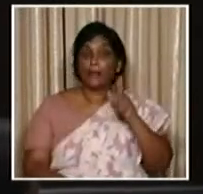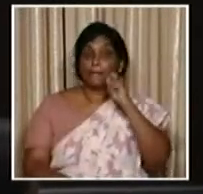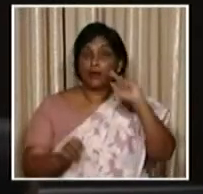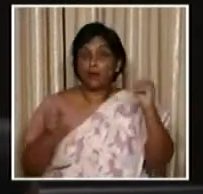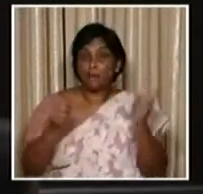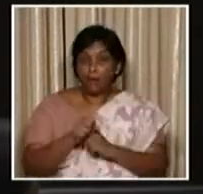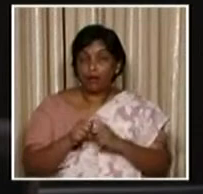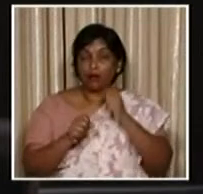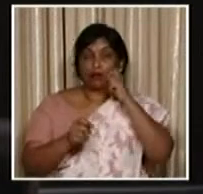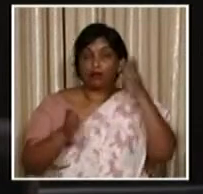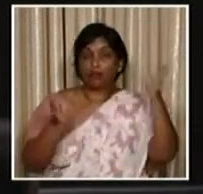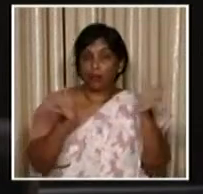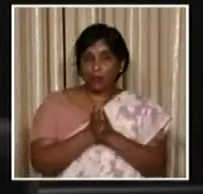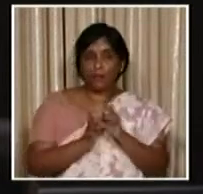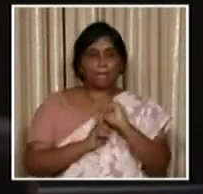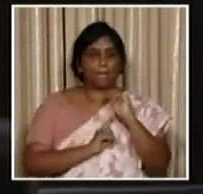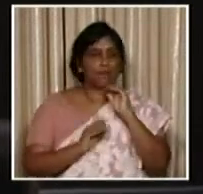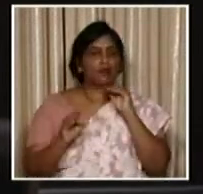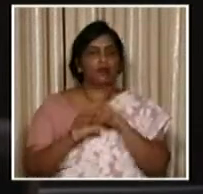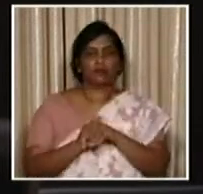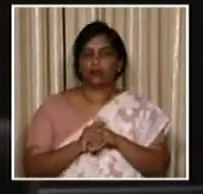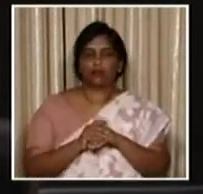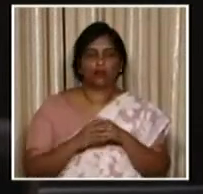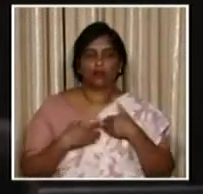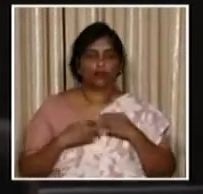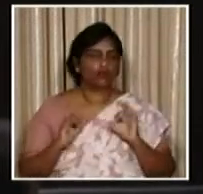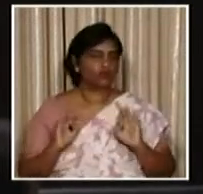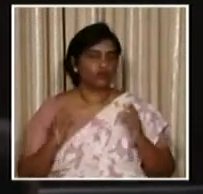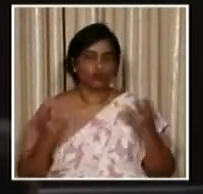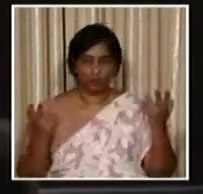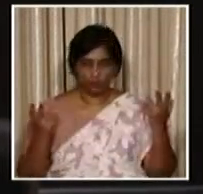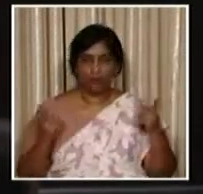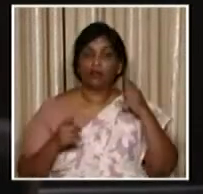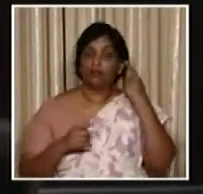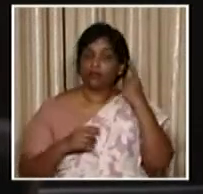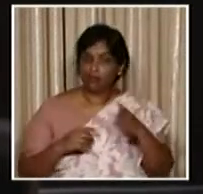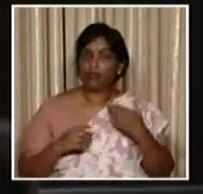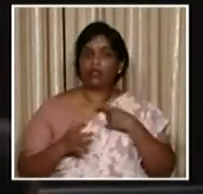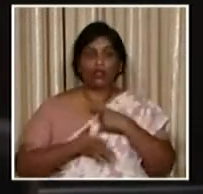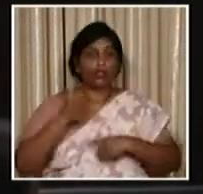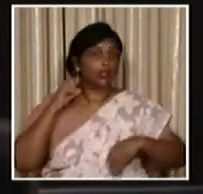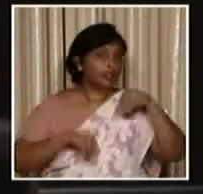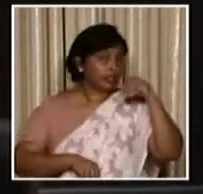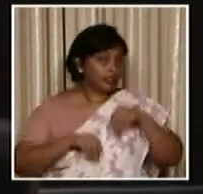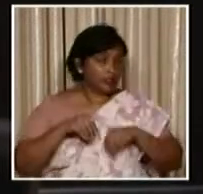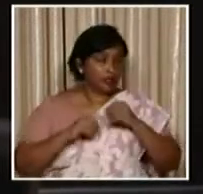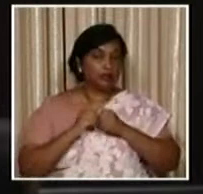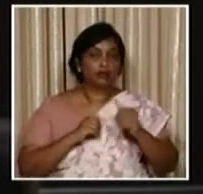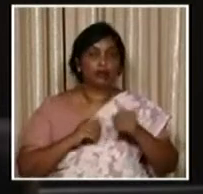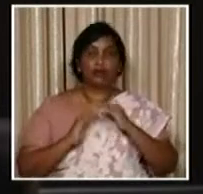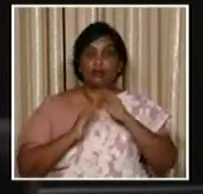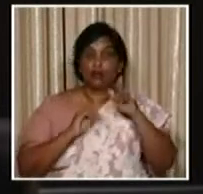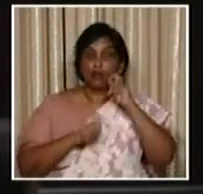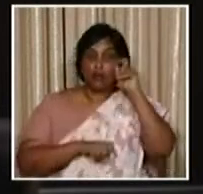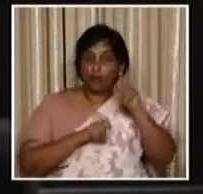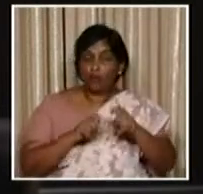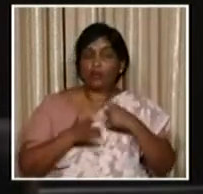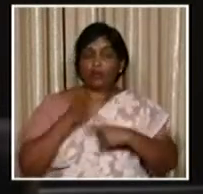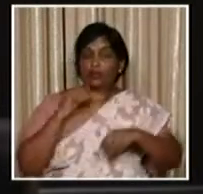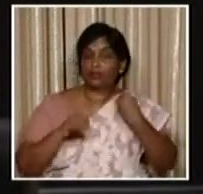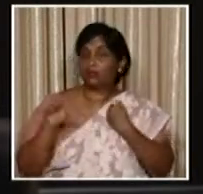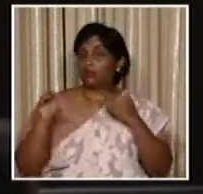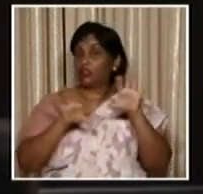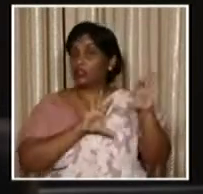මරපු මිනිස්සුත් එක්ක මේ පාර්ලිමේන්තුව ඇවිල්ලා වාඩි වෙන්න අපි සූදානම් නැහැ ඒ නිසා අපි දේශපාලනය කරන්නේ ගමේ මිනිස්සු අපුව